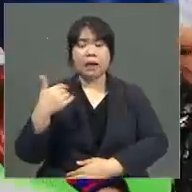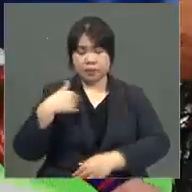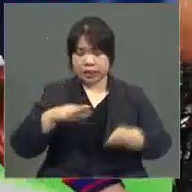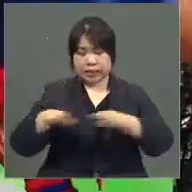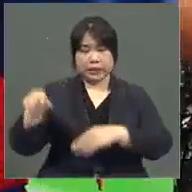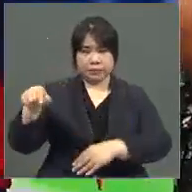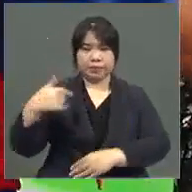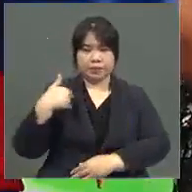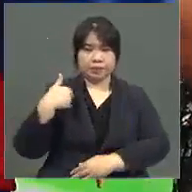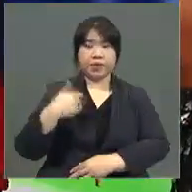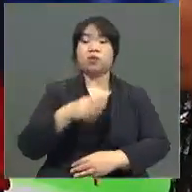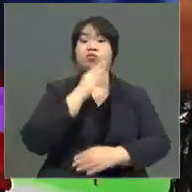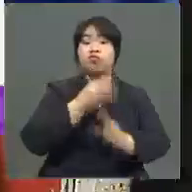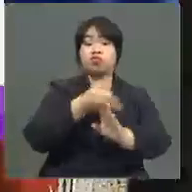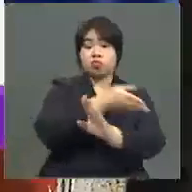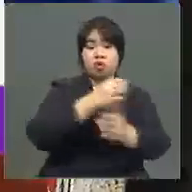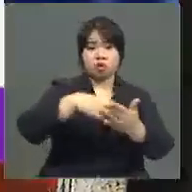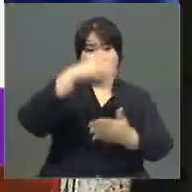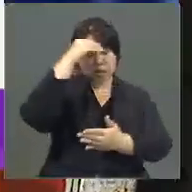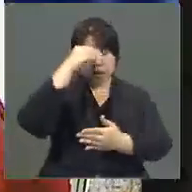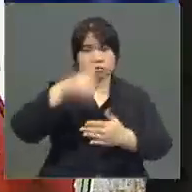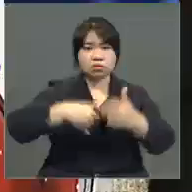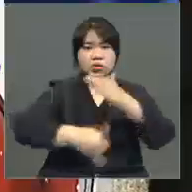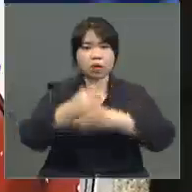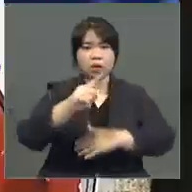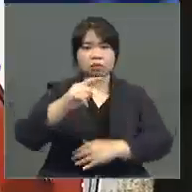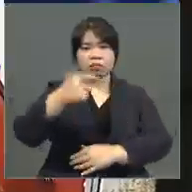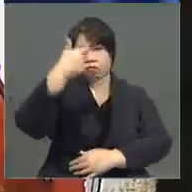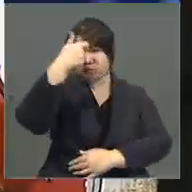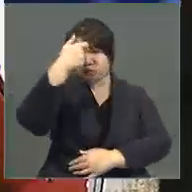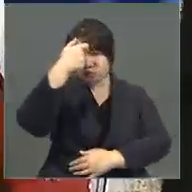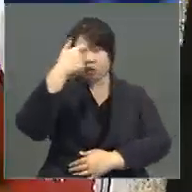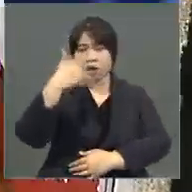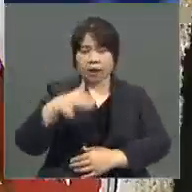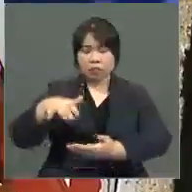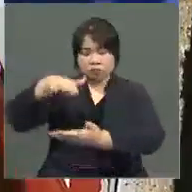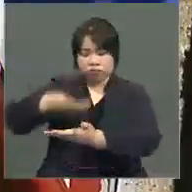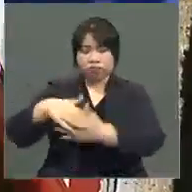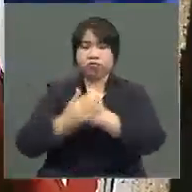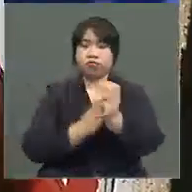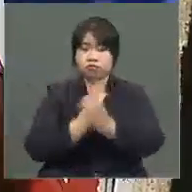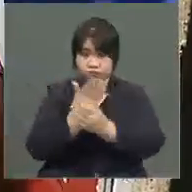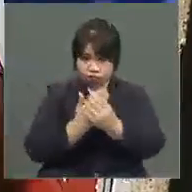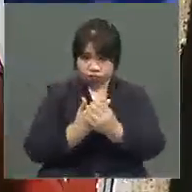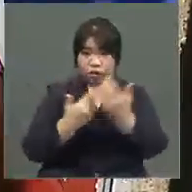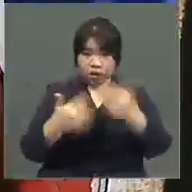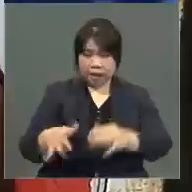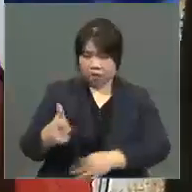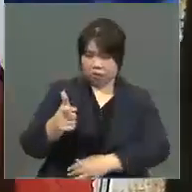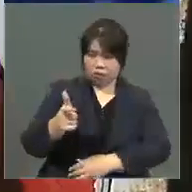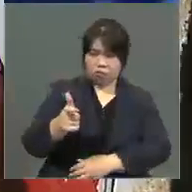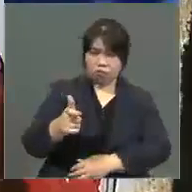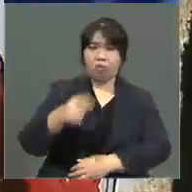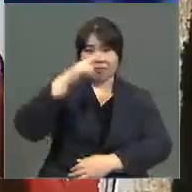ดเตรียมไว้ให้นะคะแล้วก่อนเข้าโรงเรียนก็แบบนี้ค่ะต้องวัดอุณหภูมิก่อนแล้วก็ใช้เจลล้างมือลงทะเบียนไทยชนะ